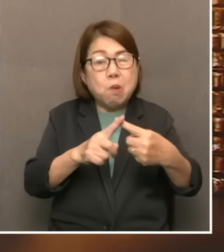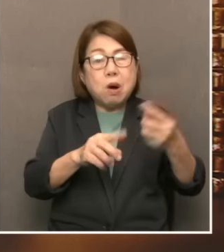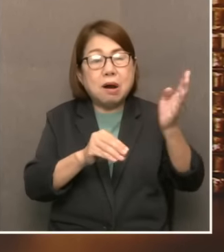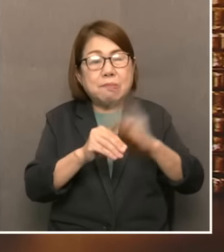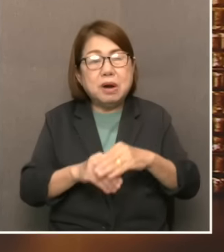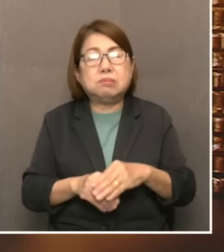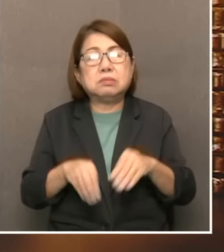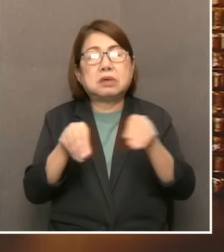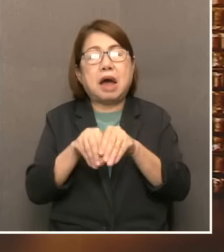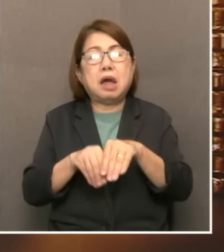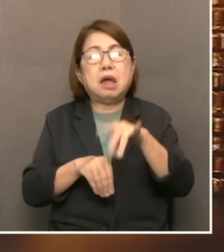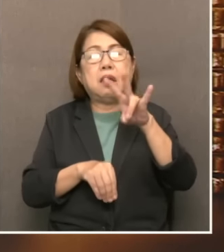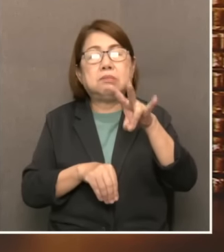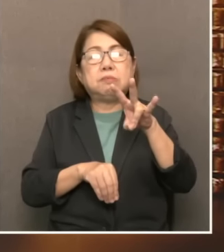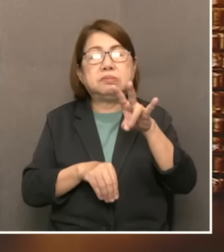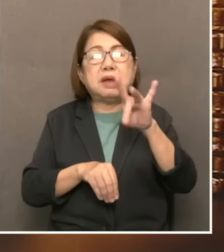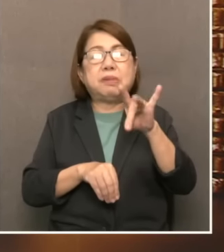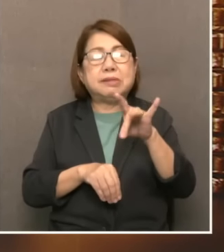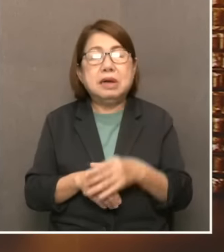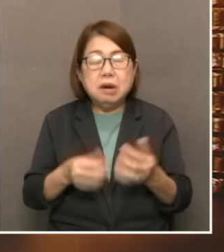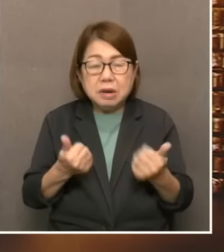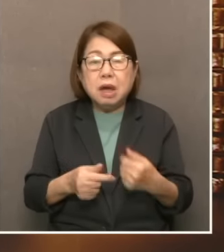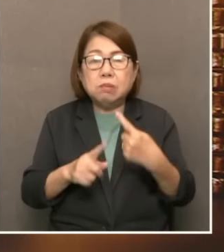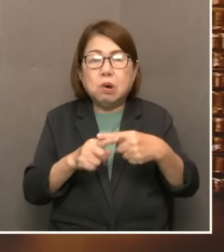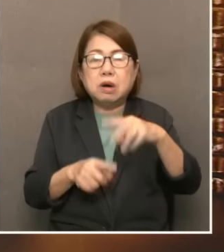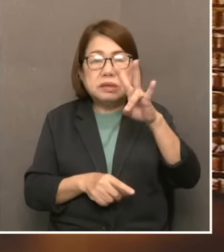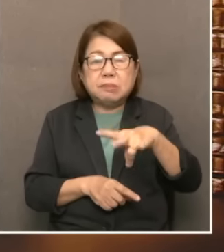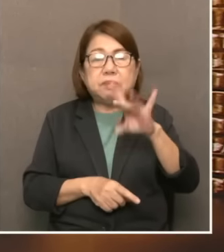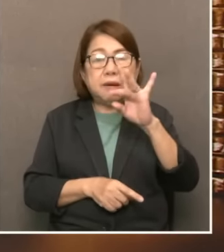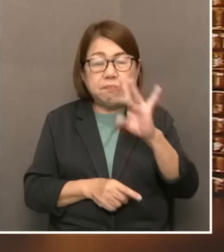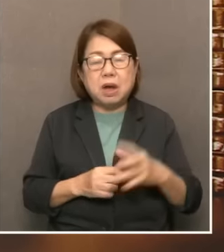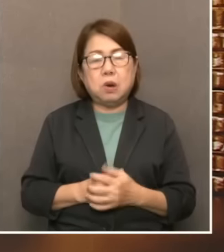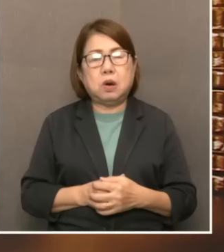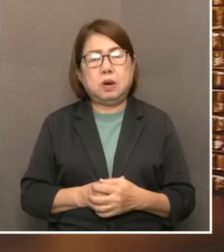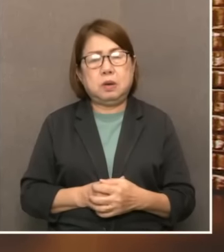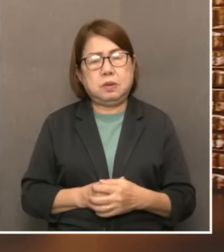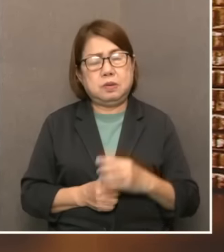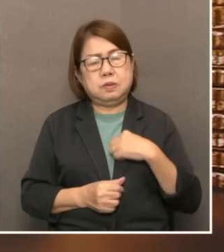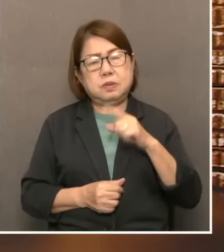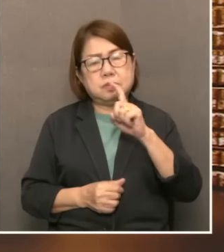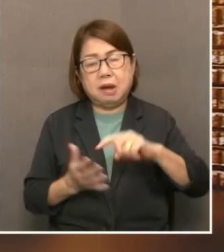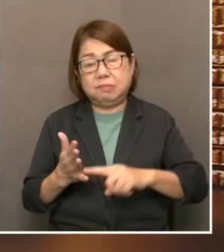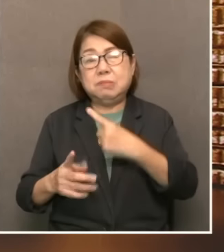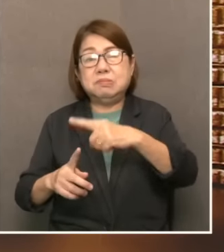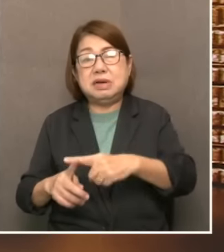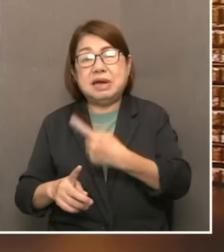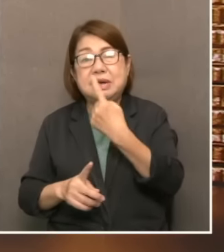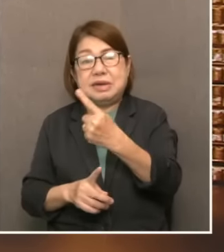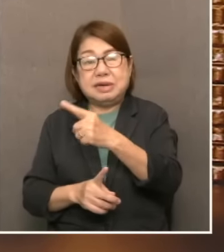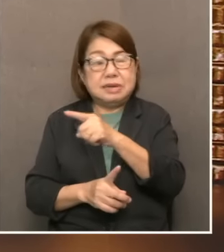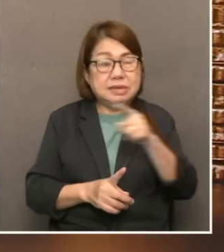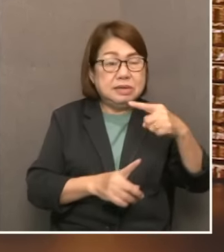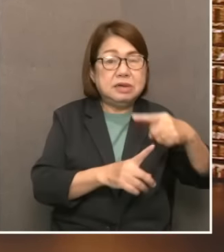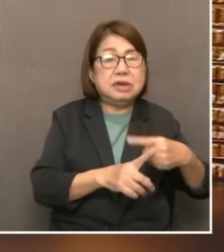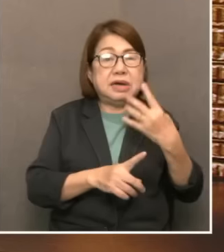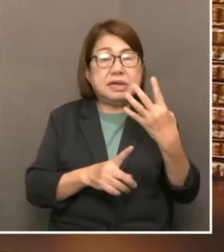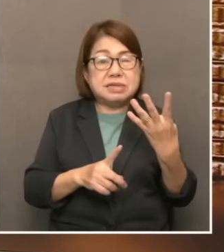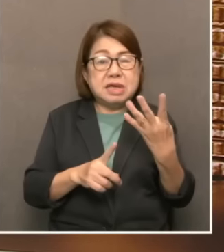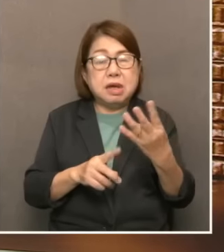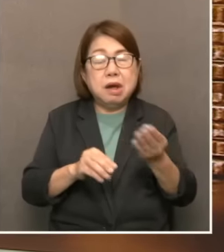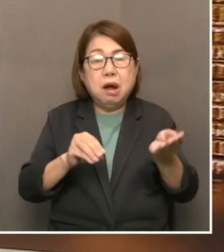8,000บาทนะครับ 7,800บาทเลยทีเดียวคำถามก็คือว่าตั้งแต่ต้นปีมาถึงวินาทีนี้ปรับตัวเพิ่มขึ้น